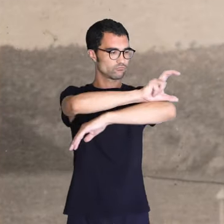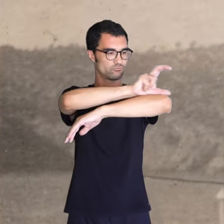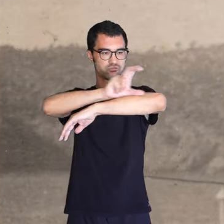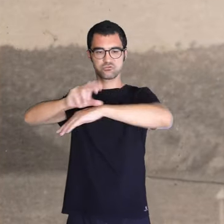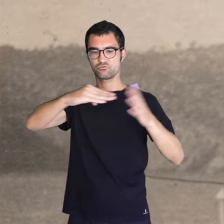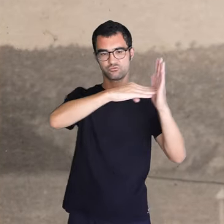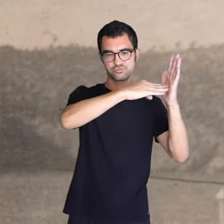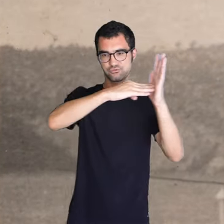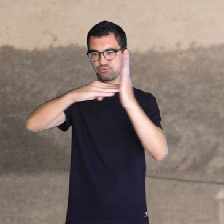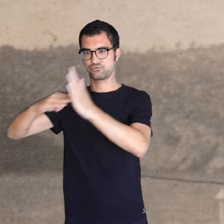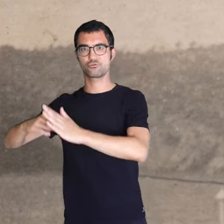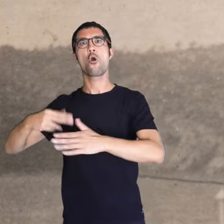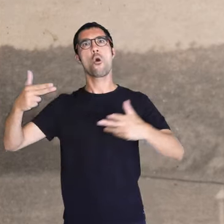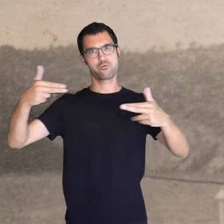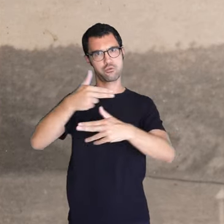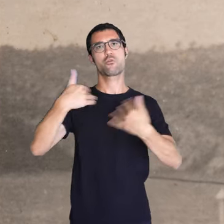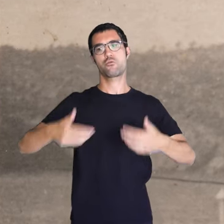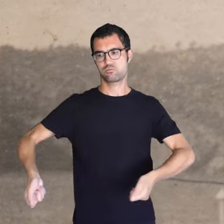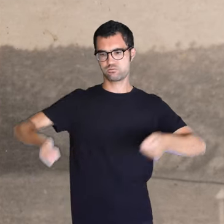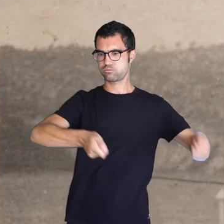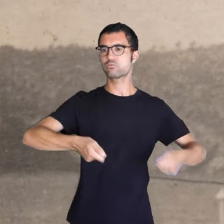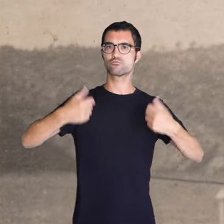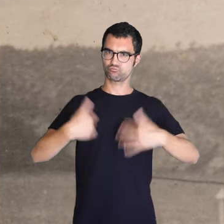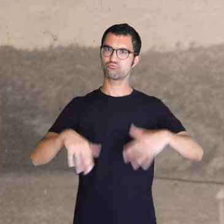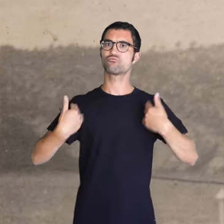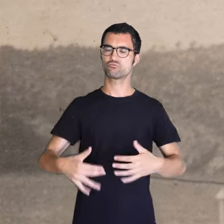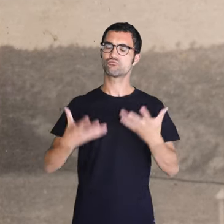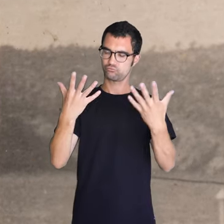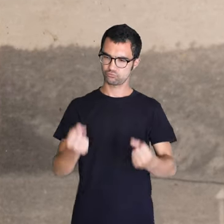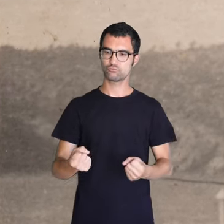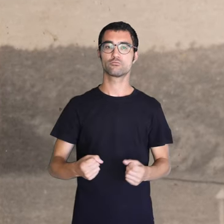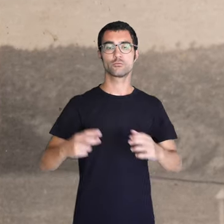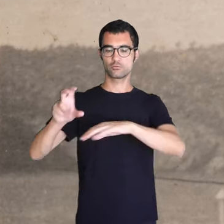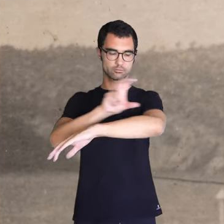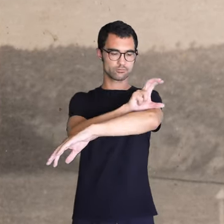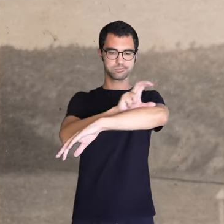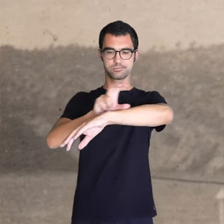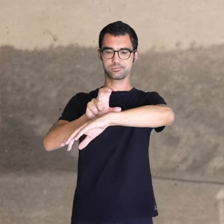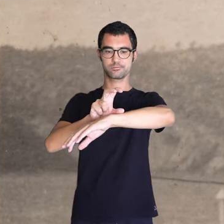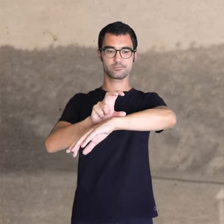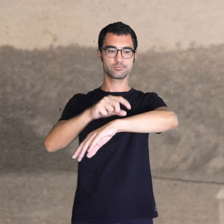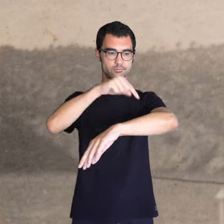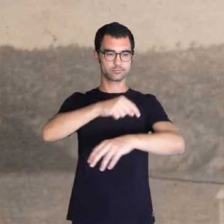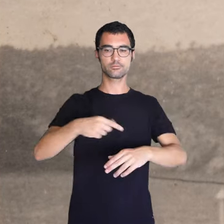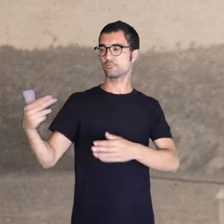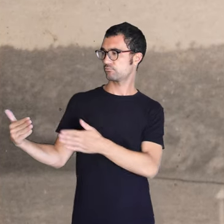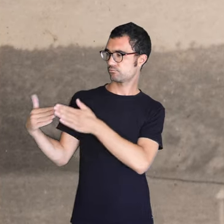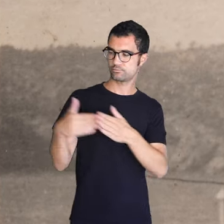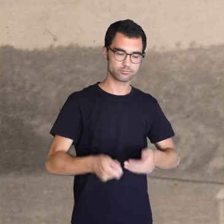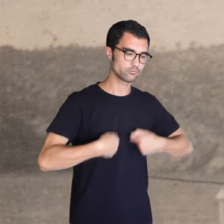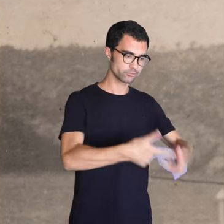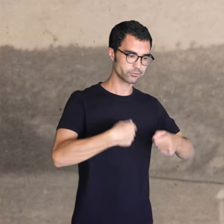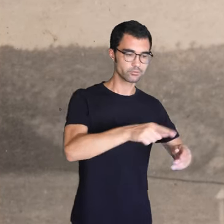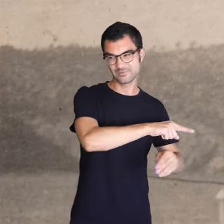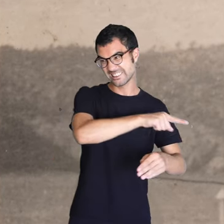caixons. Carregaven la vagoneta, el tramvia la deixava davant del mercat i descarregaven i llavors se'n tornava